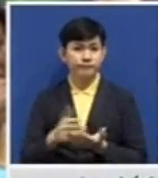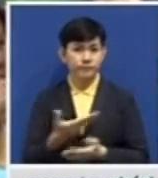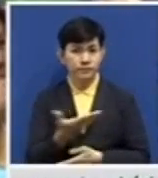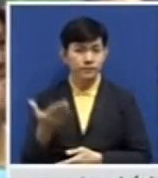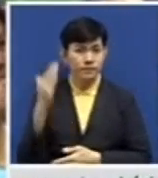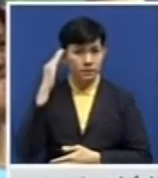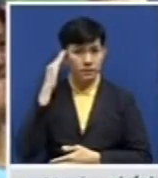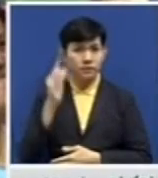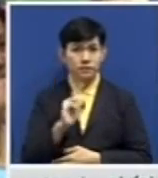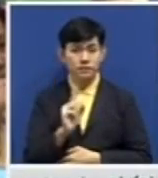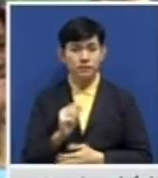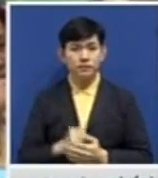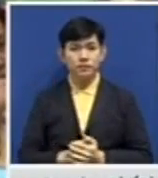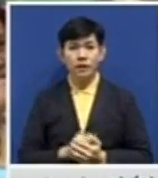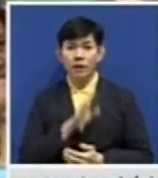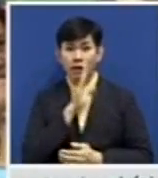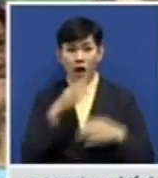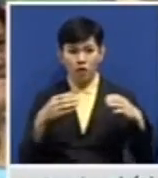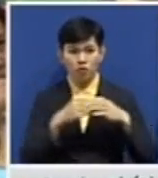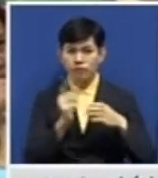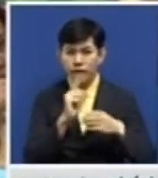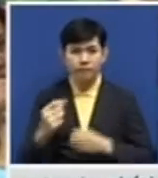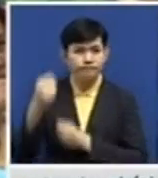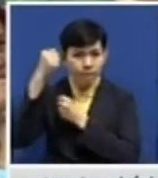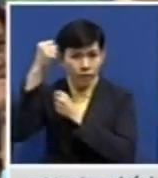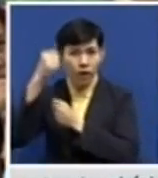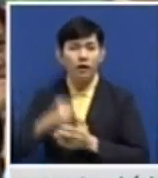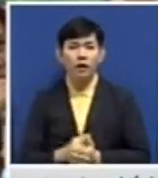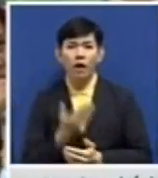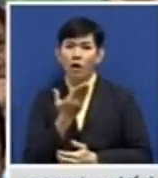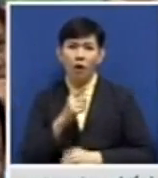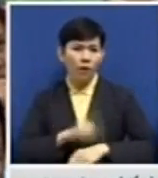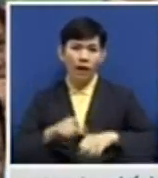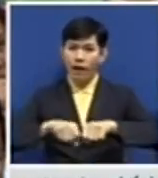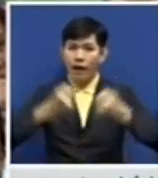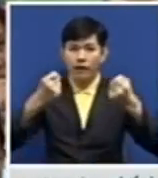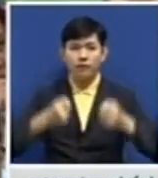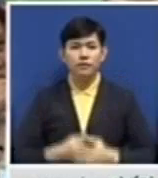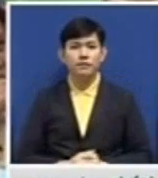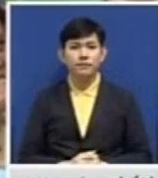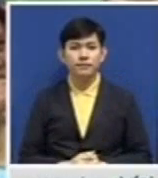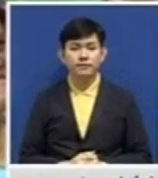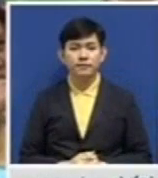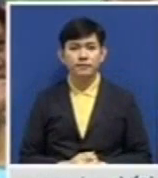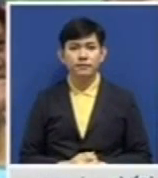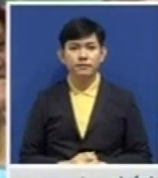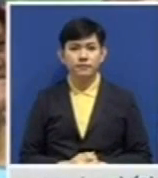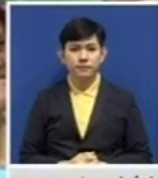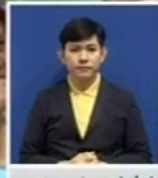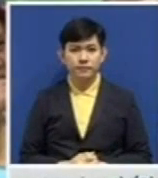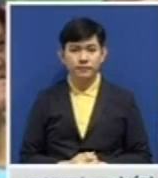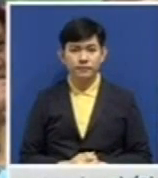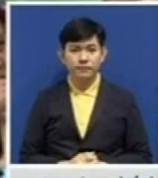กก็คือถ้าฝ่ายไหนประท้วงก็หักเวลาฝ่ายนั้นนะครับแล้วสิ่ง